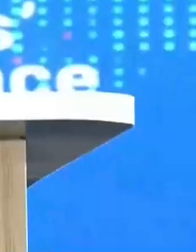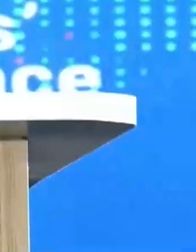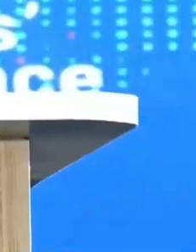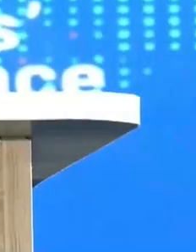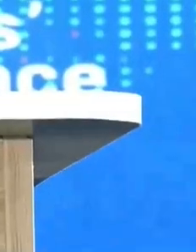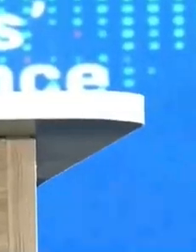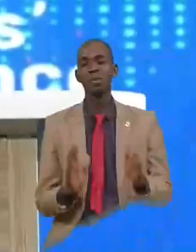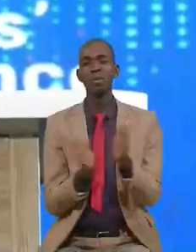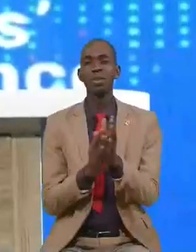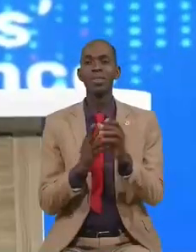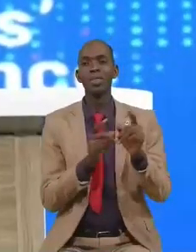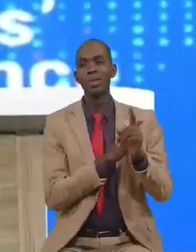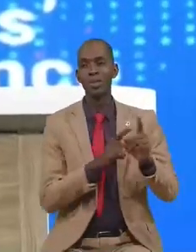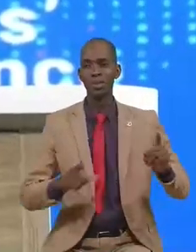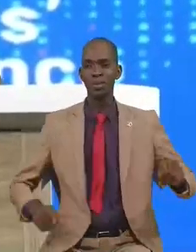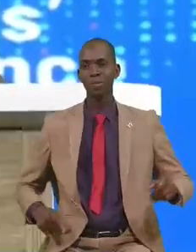Gloire à Dieu.